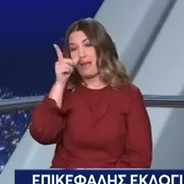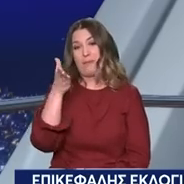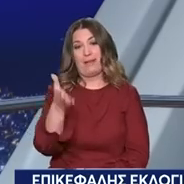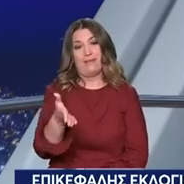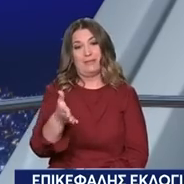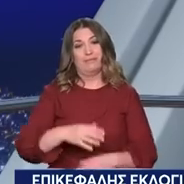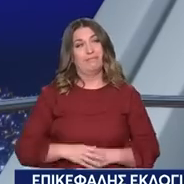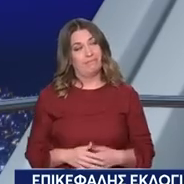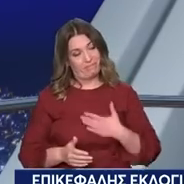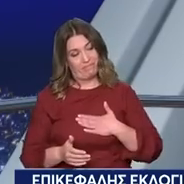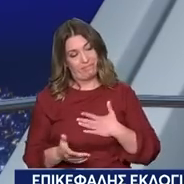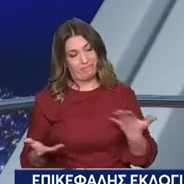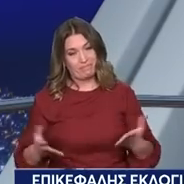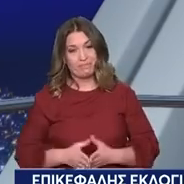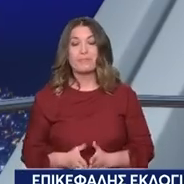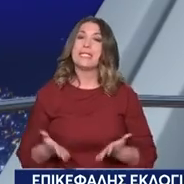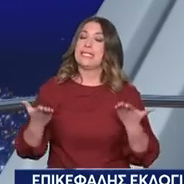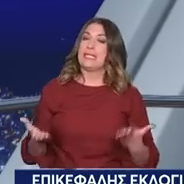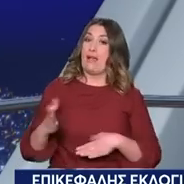κόσμο. Λοιπόν,